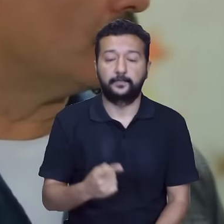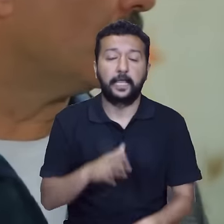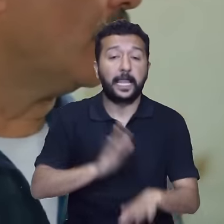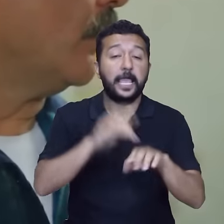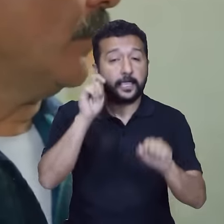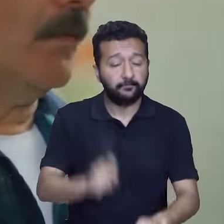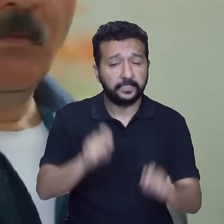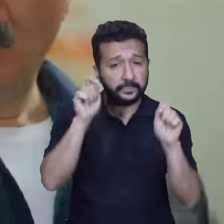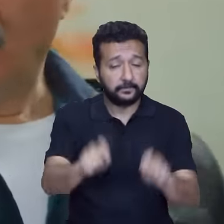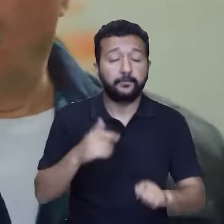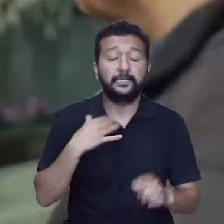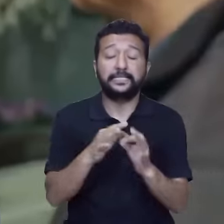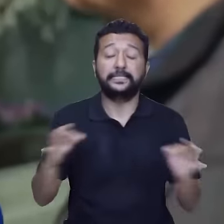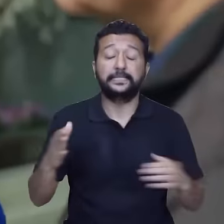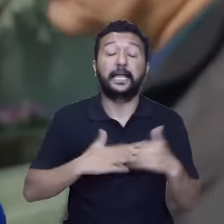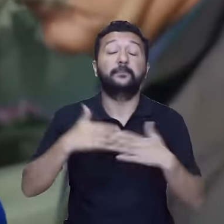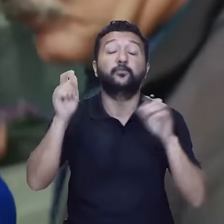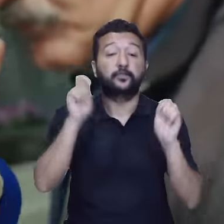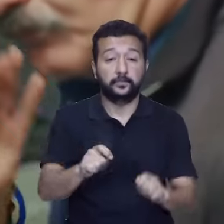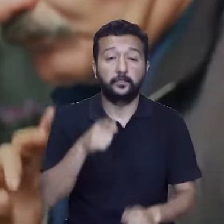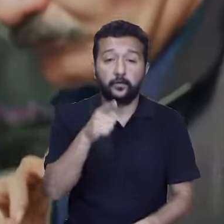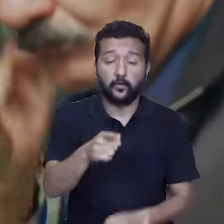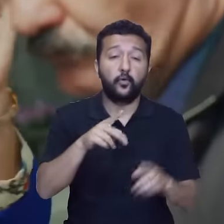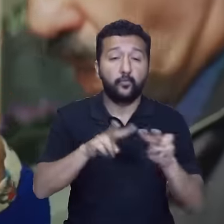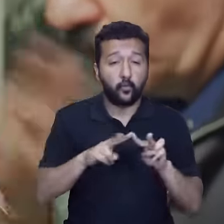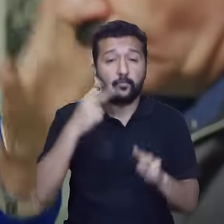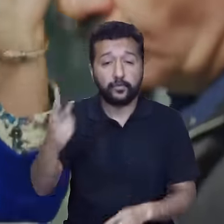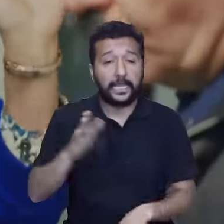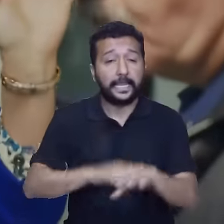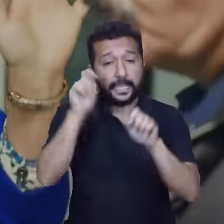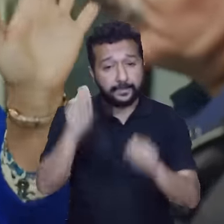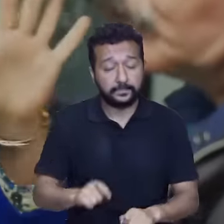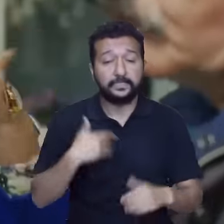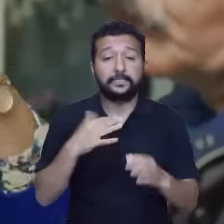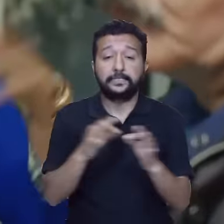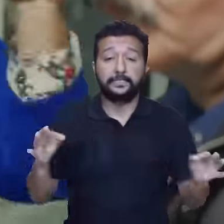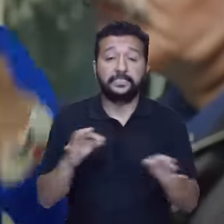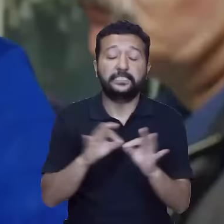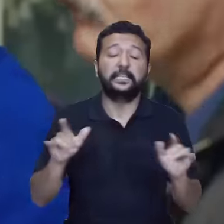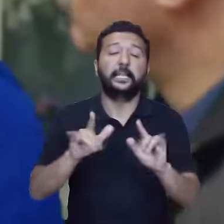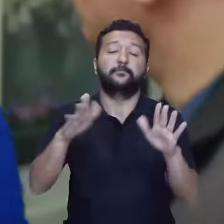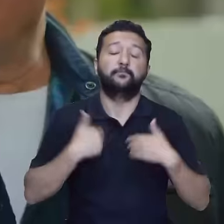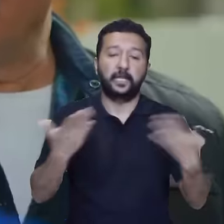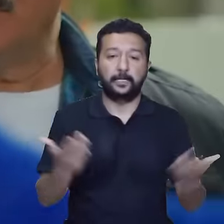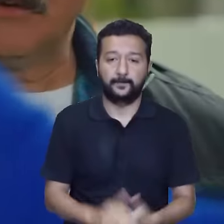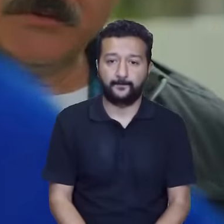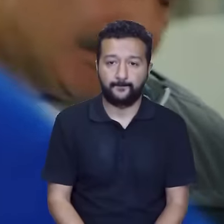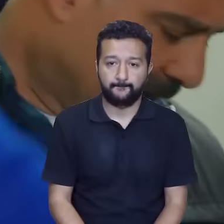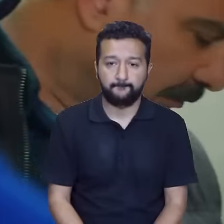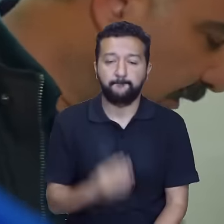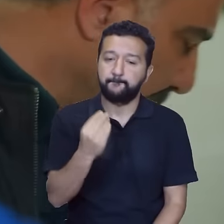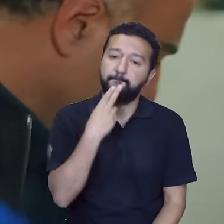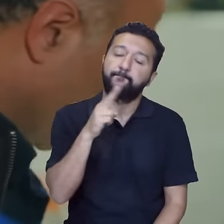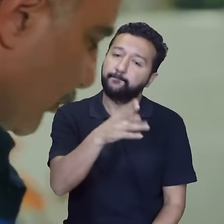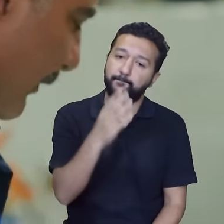Ne yaparsanız yapın beni hiç ilgilendirmiyor. O Münir de ne halt ederse etsin onunla da hiç ilgilenmiyorum.